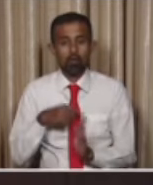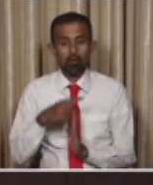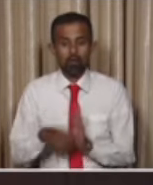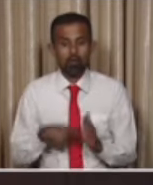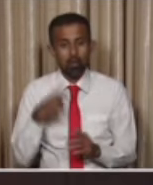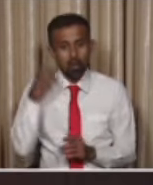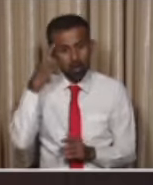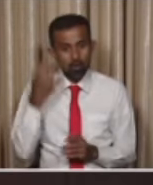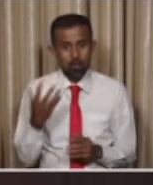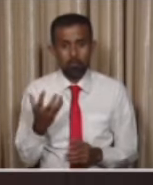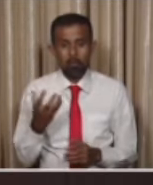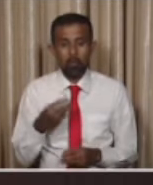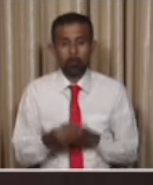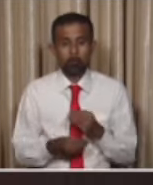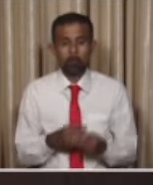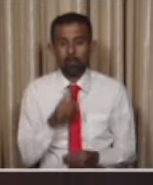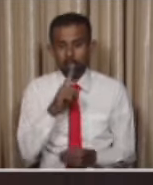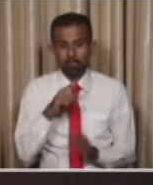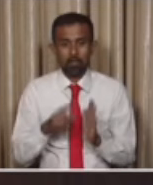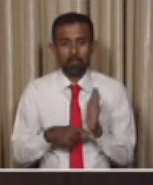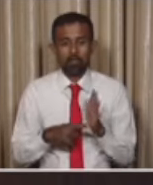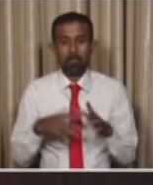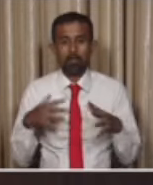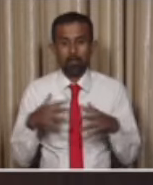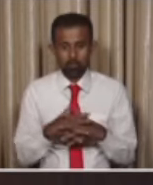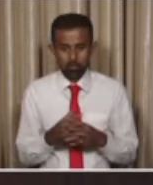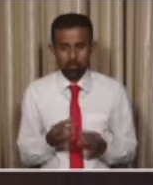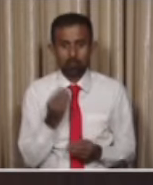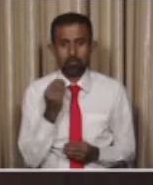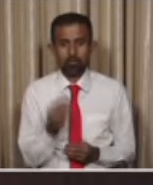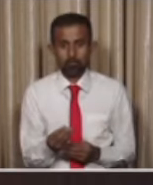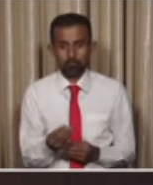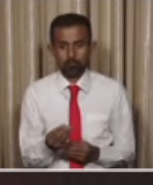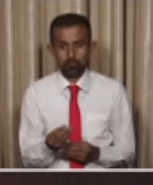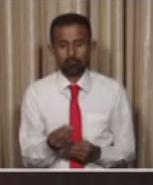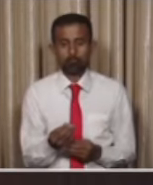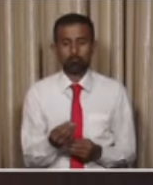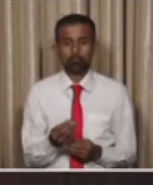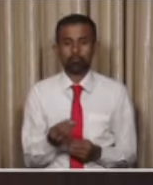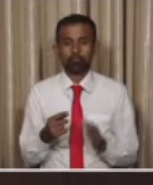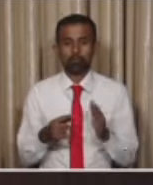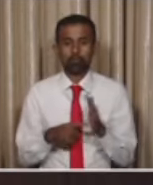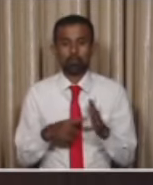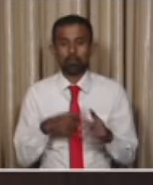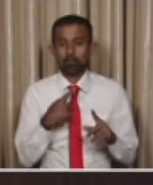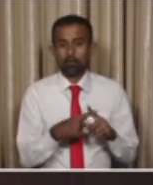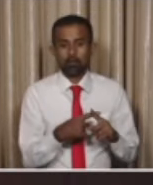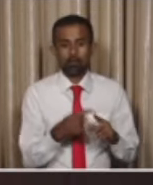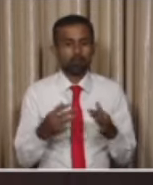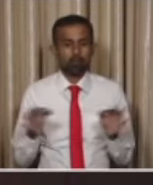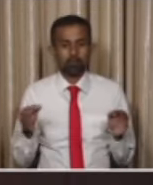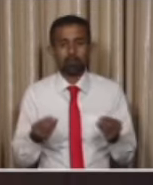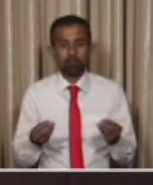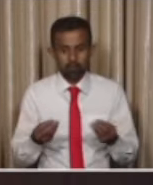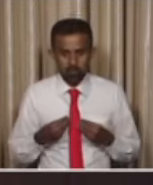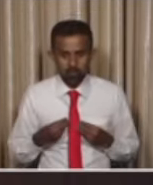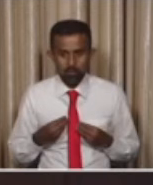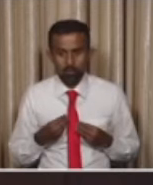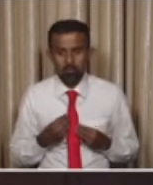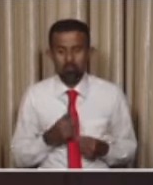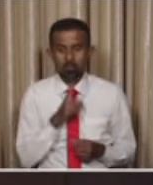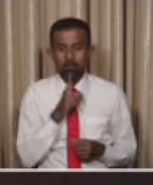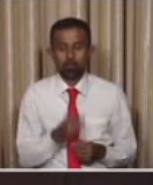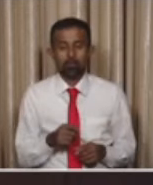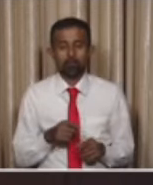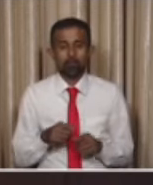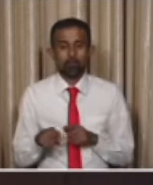ගල් ව්‍යාපාර නියලන අයට එක නීතියක් තුල කටයුතු කරන්න වගේම අතීතයට ක්‍රියාත්මක වෙන අර බද්දෙන් මෙය නිදහස් කරලා දෙන්න කියන කාරණෙත් අපි මතක් කරනවා. ඒ